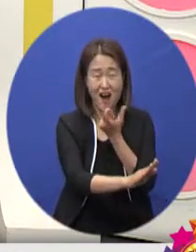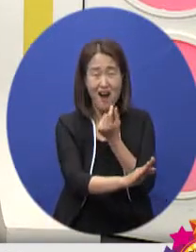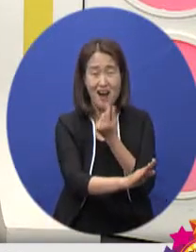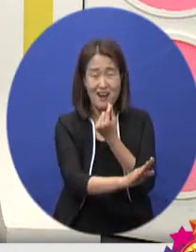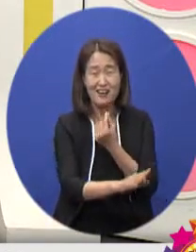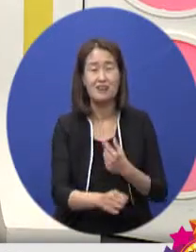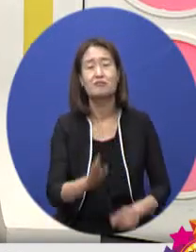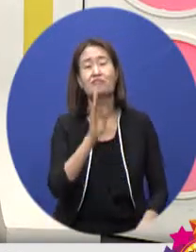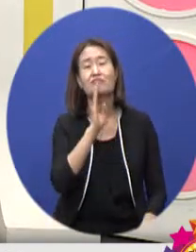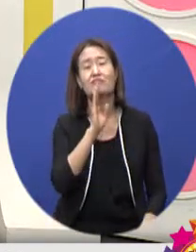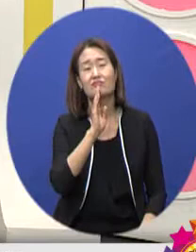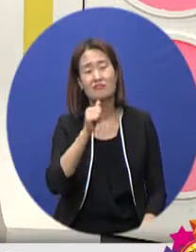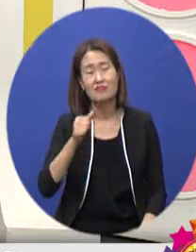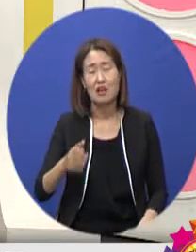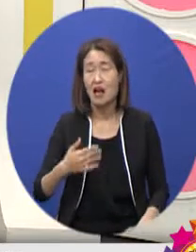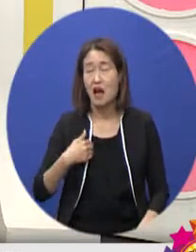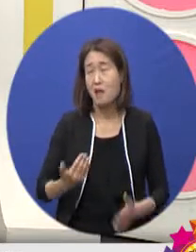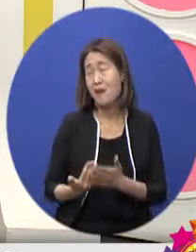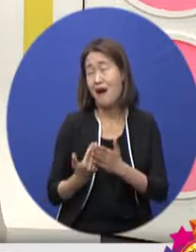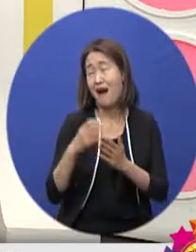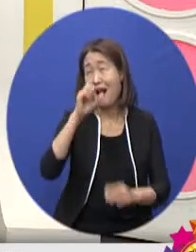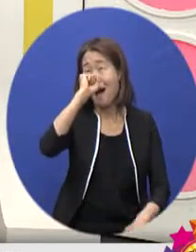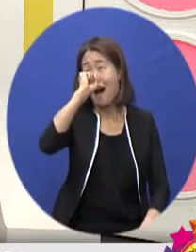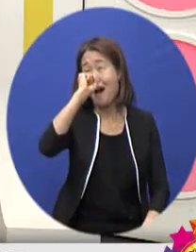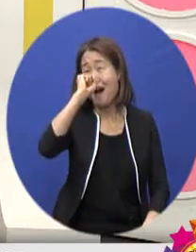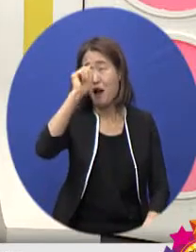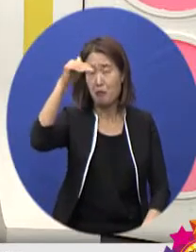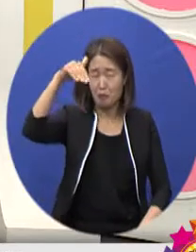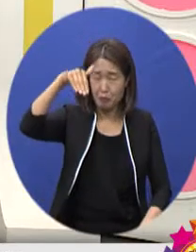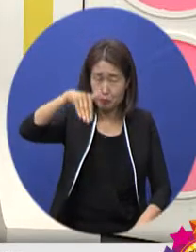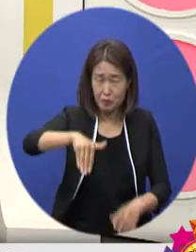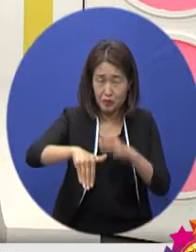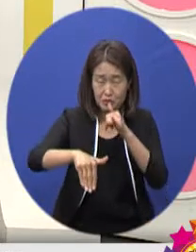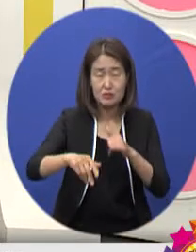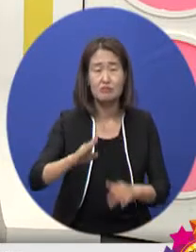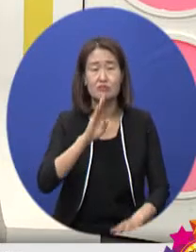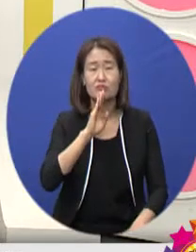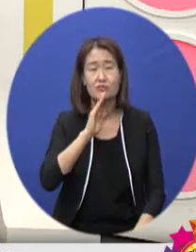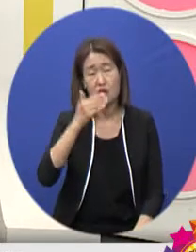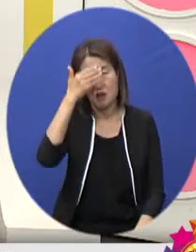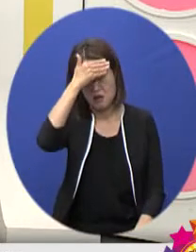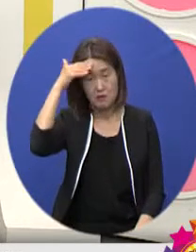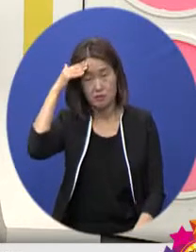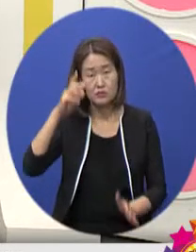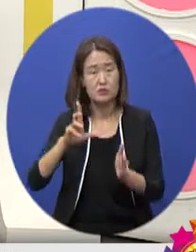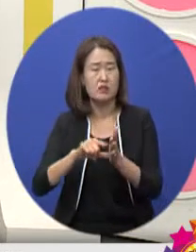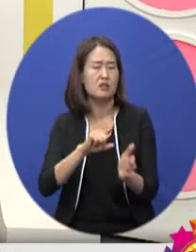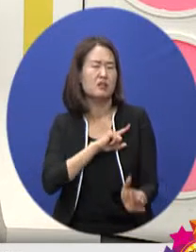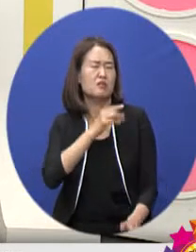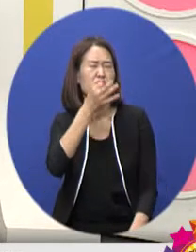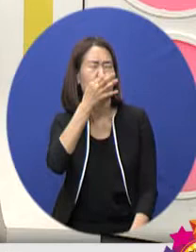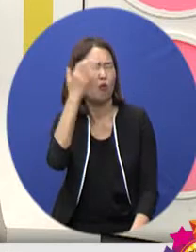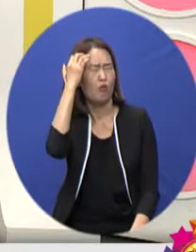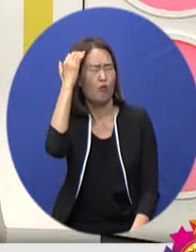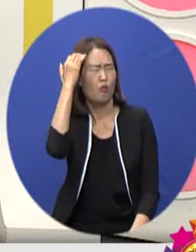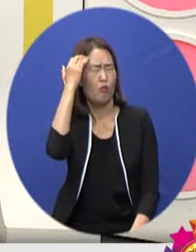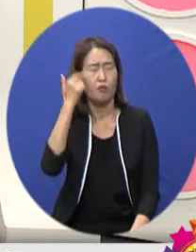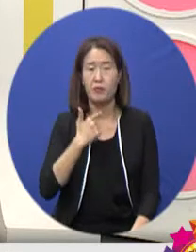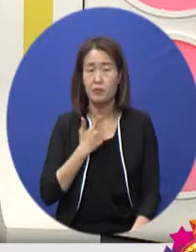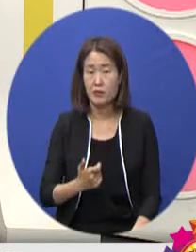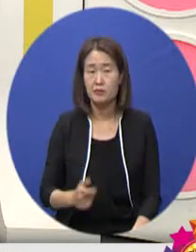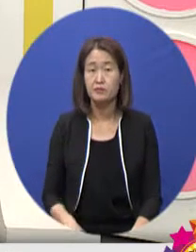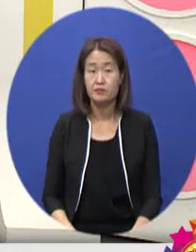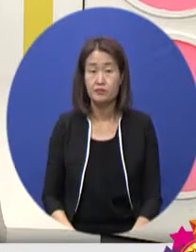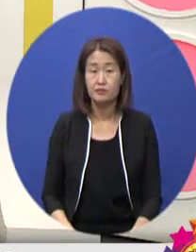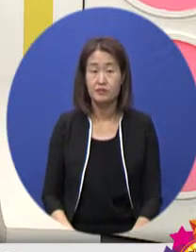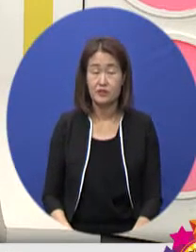인생사 구비구비길. 네. 아무래도 그 좀 젊으셨을 때가 좀 많이 네. 힘드셨었어요 어머니. 네. 그때